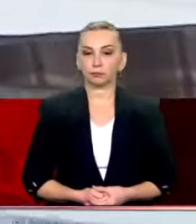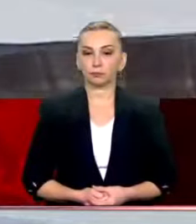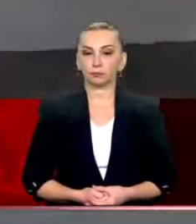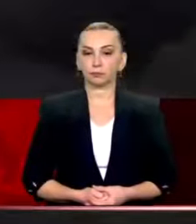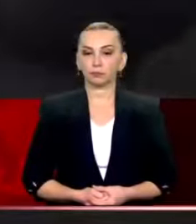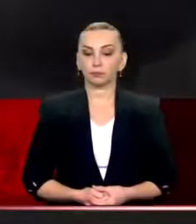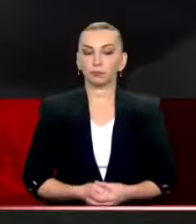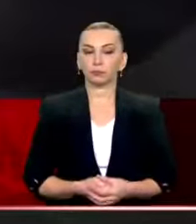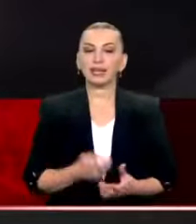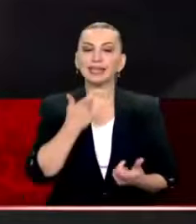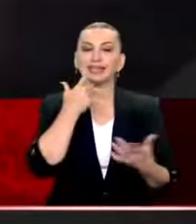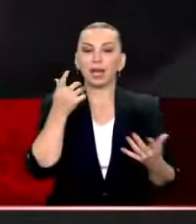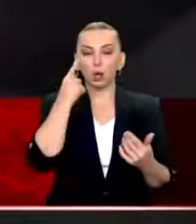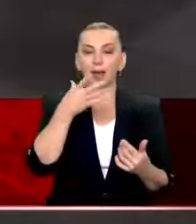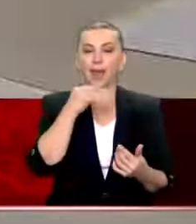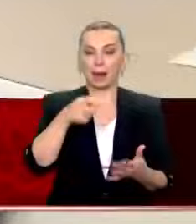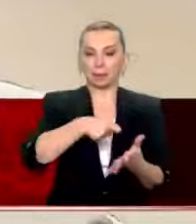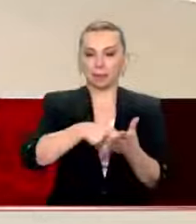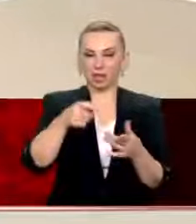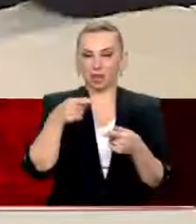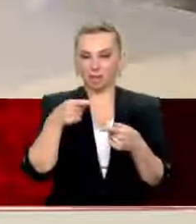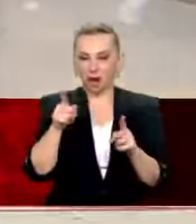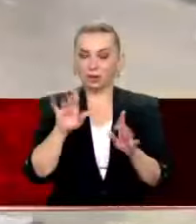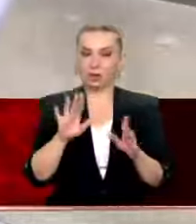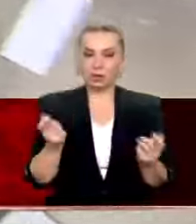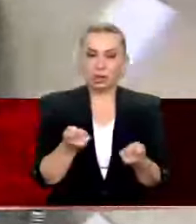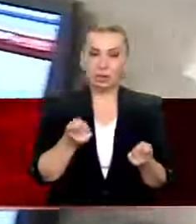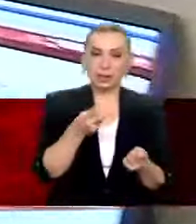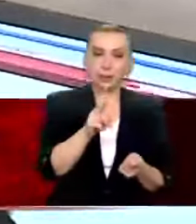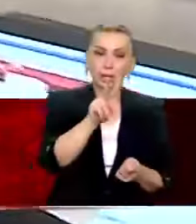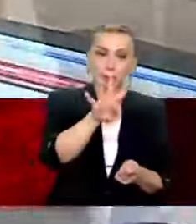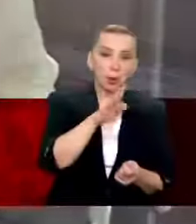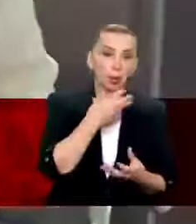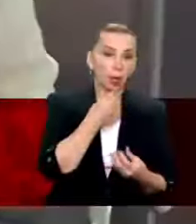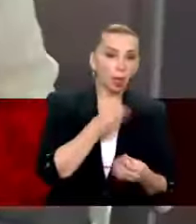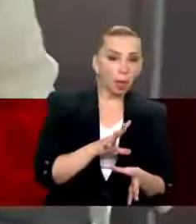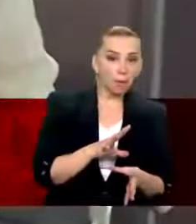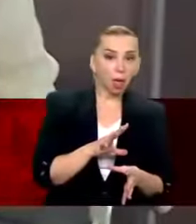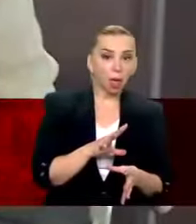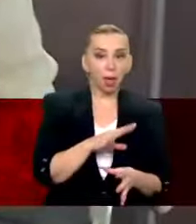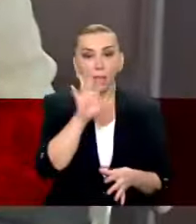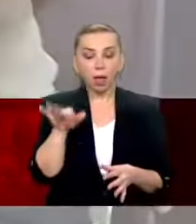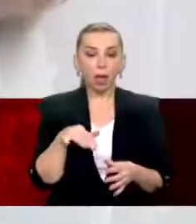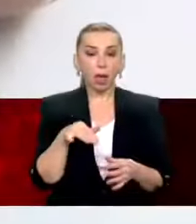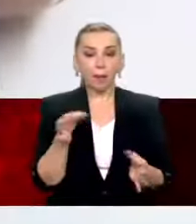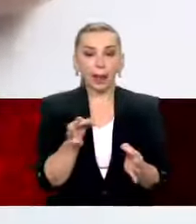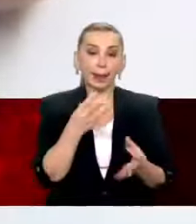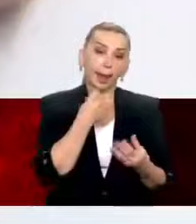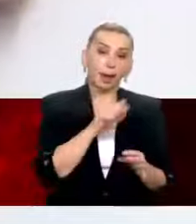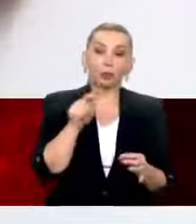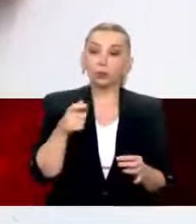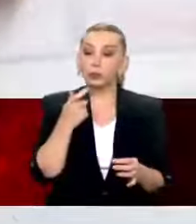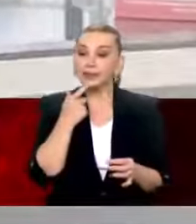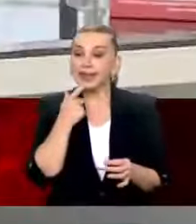açıkladı yıllara göre emekli maş oluşacak farklar çalışanları 2024'te emeklilik planları kurmaya itiyor Çünkü bu yıl bitmeden